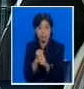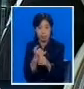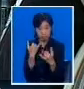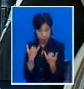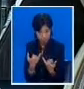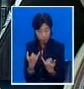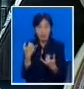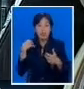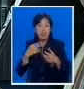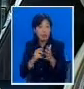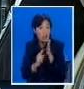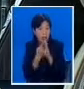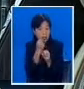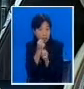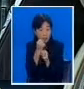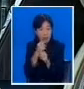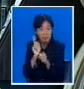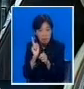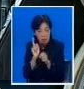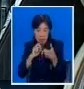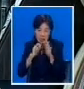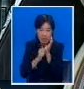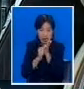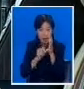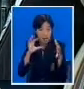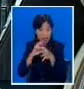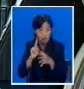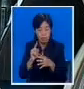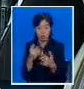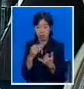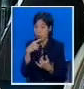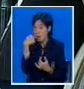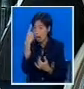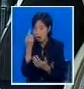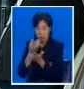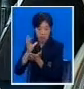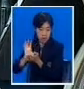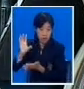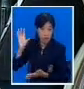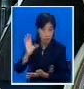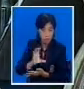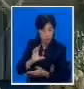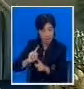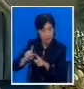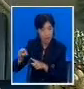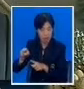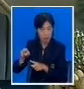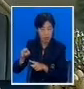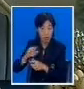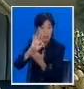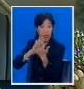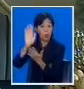ไปบ้างแล้วเนี่ยก็คือเวลานักลงทุนเขาจะมาลงทุนหรือไม่เนี่ยผมคิดว่าในชาติของเขาเนี่